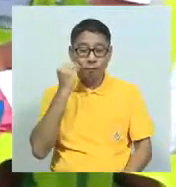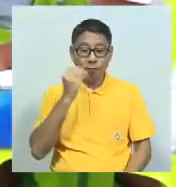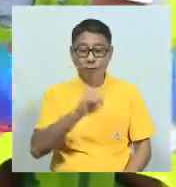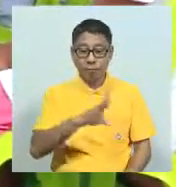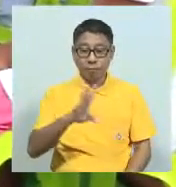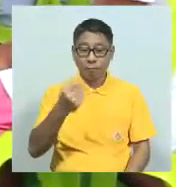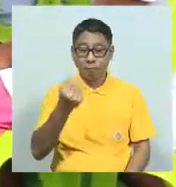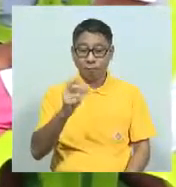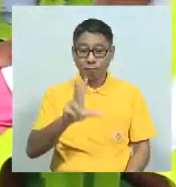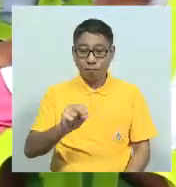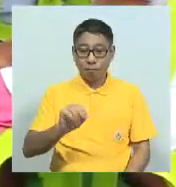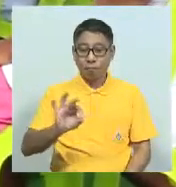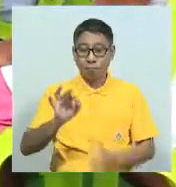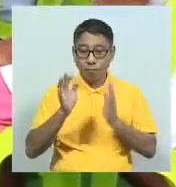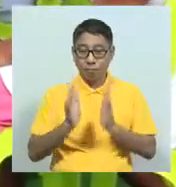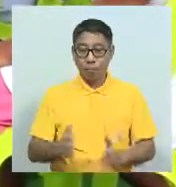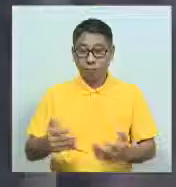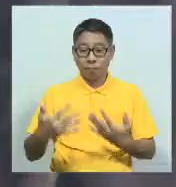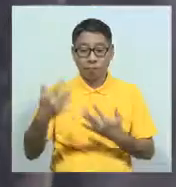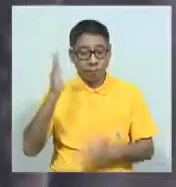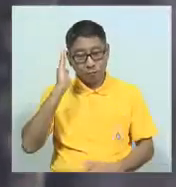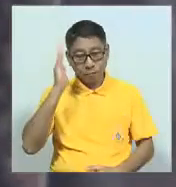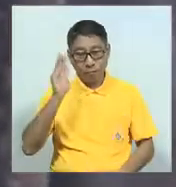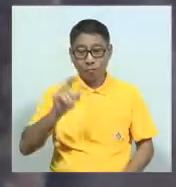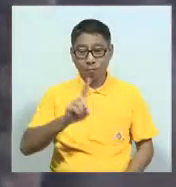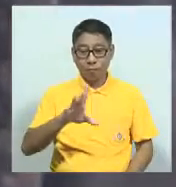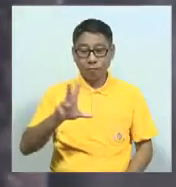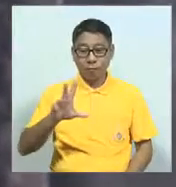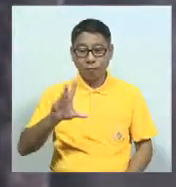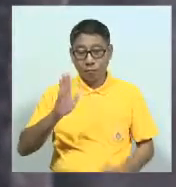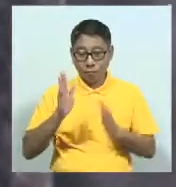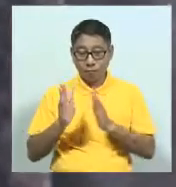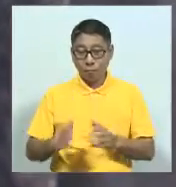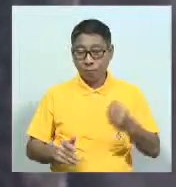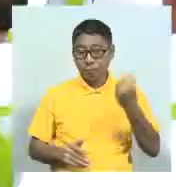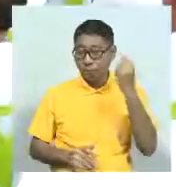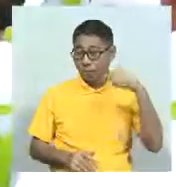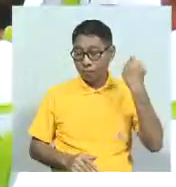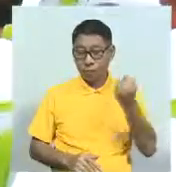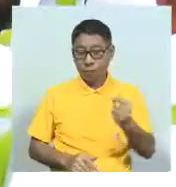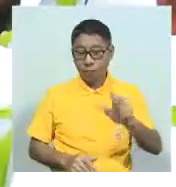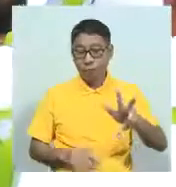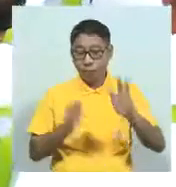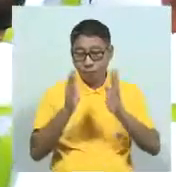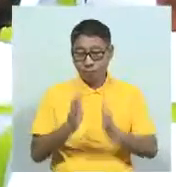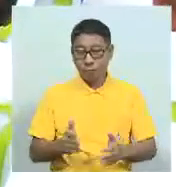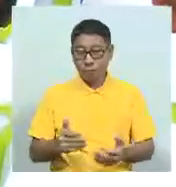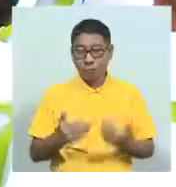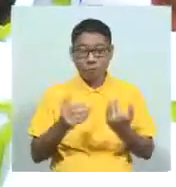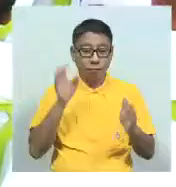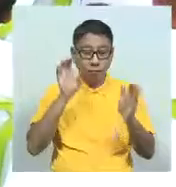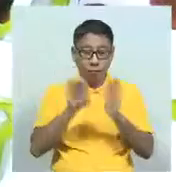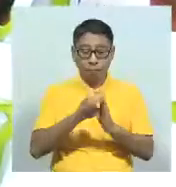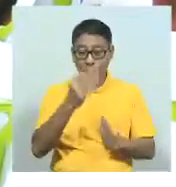ำนวน139คนเป็นผู้ต้องขังชาย126คนผู้ต้องขังหญิง13คนบรรยากาศหน้าเรือนจำตั้ง